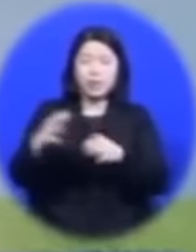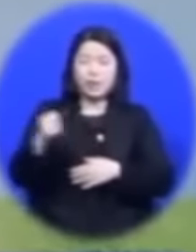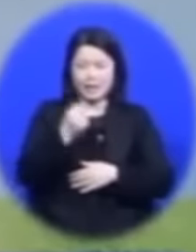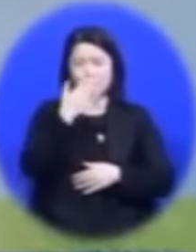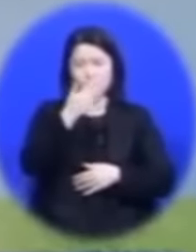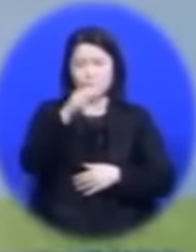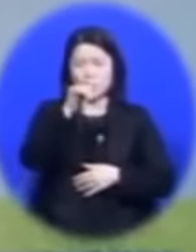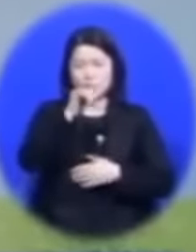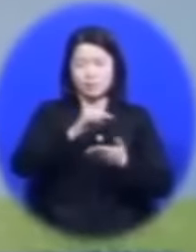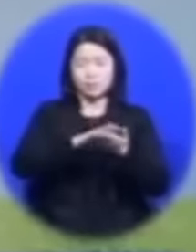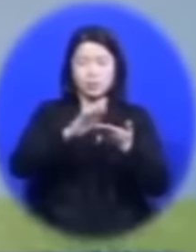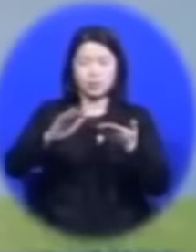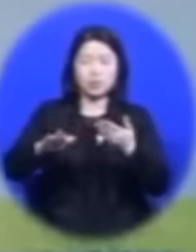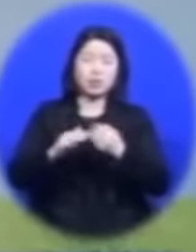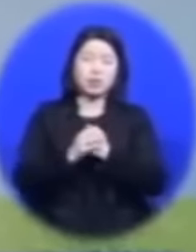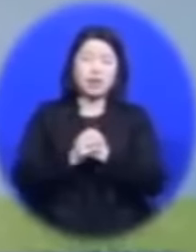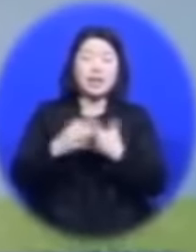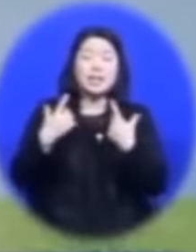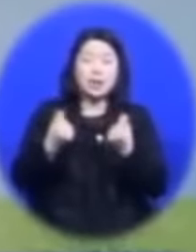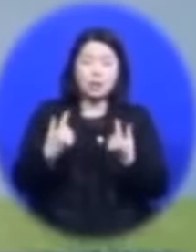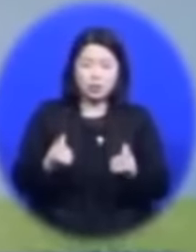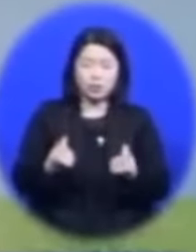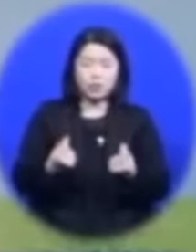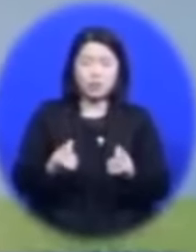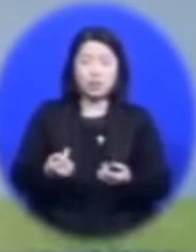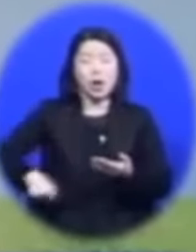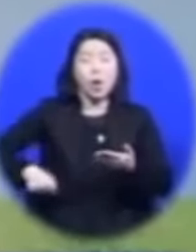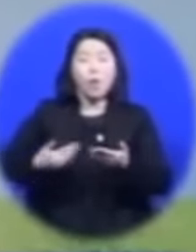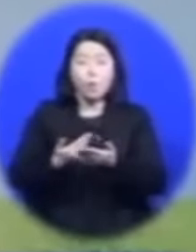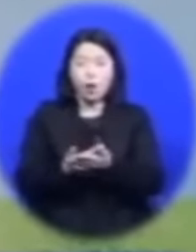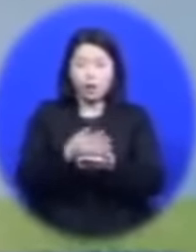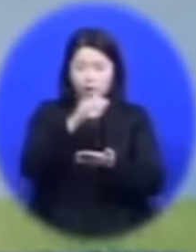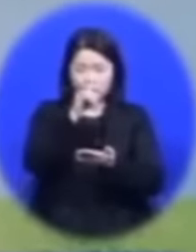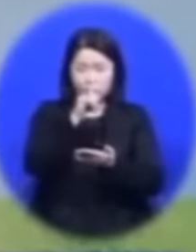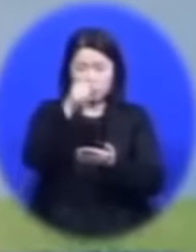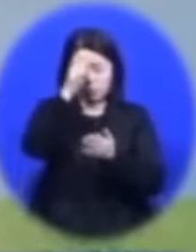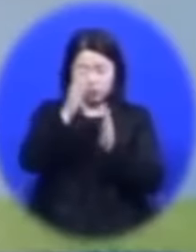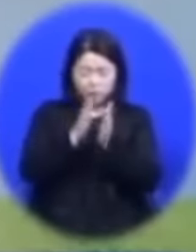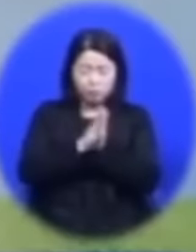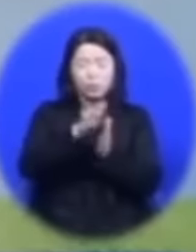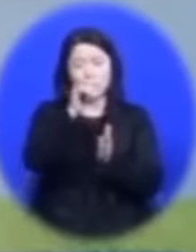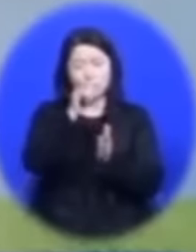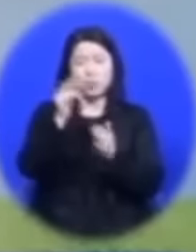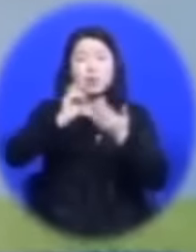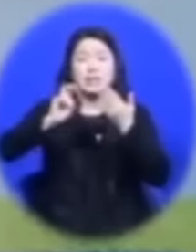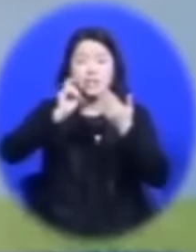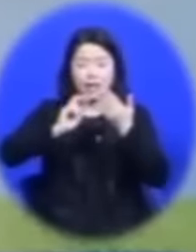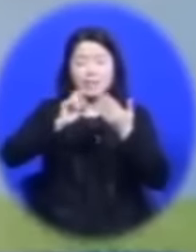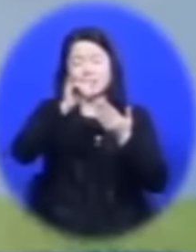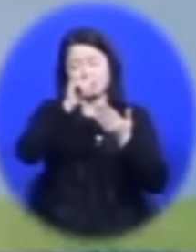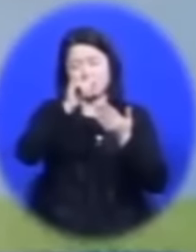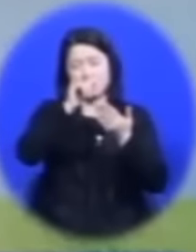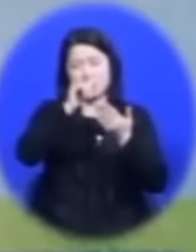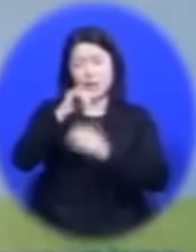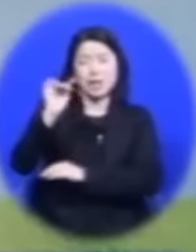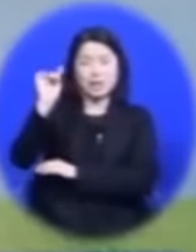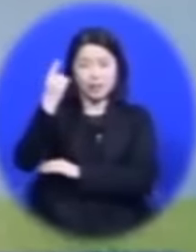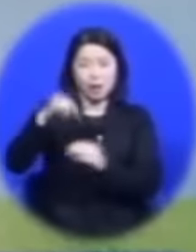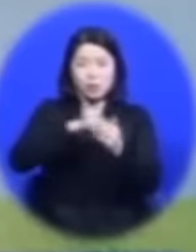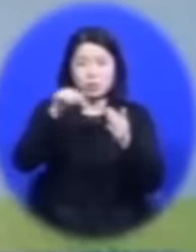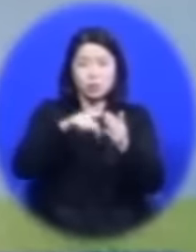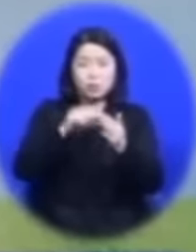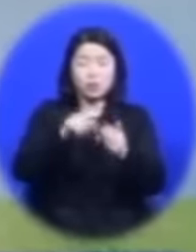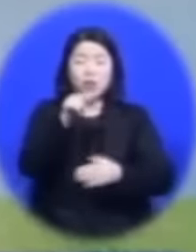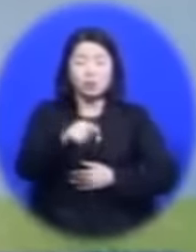수 있습니다. 여전히 회개가 있고 기도가 있고 찬양이 있는 겁니다. 다윗 속에서 우리가